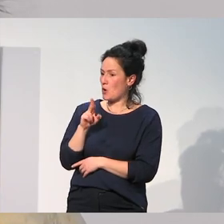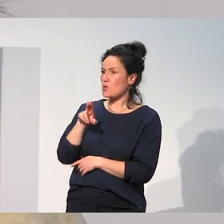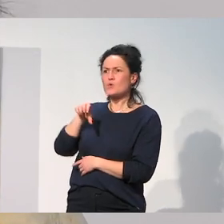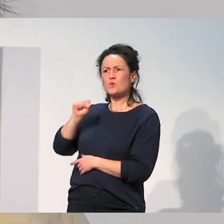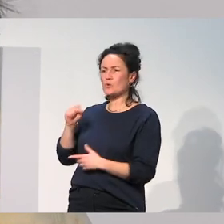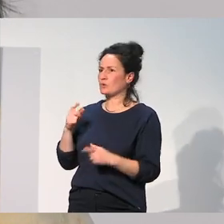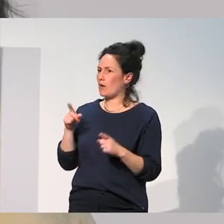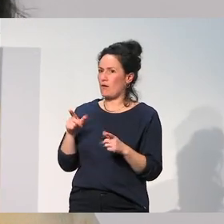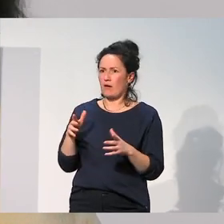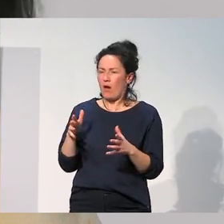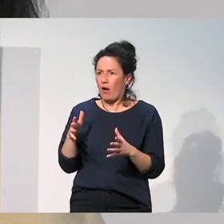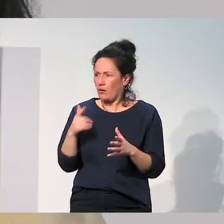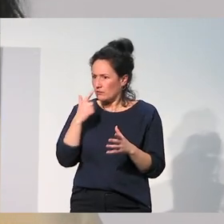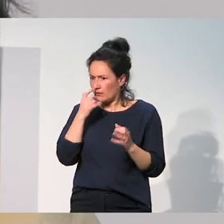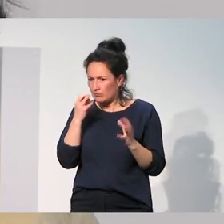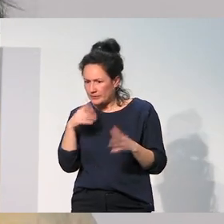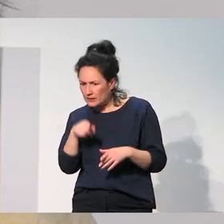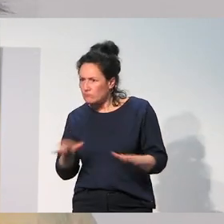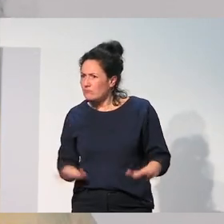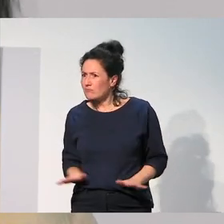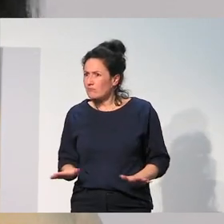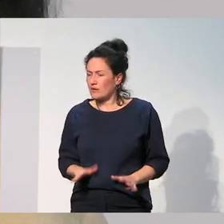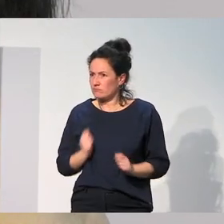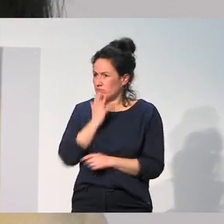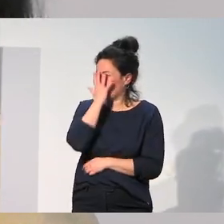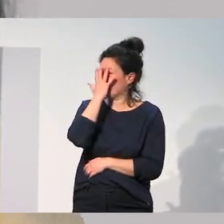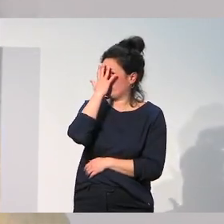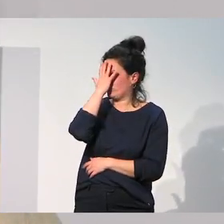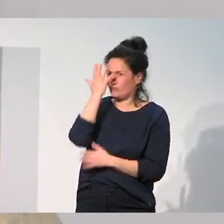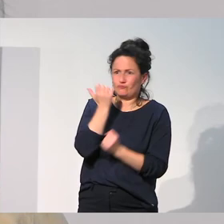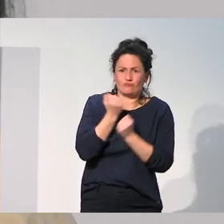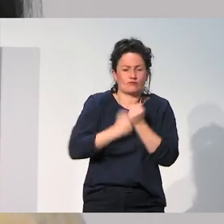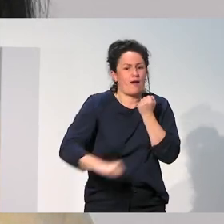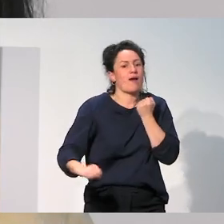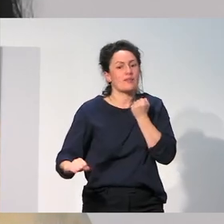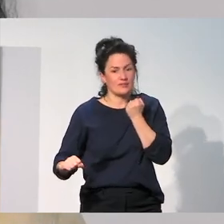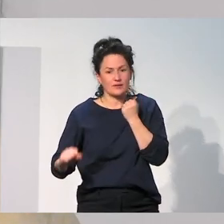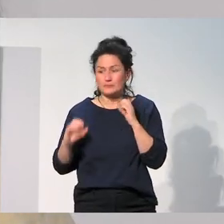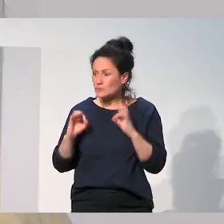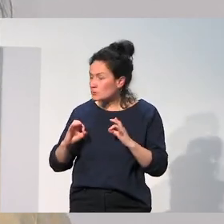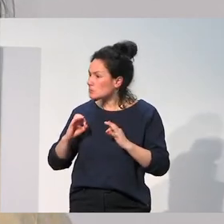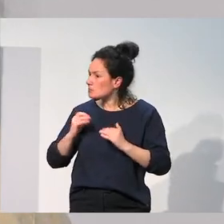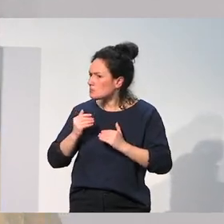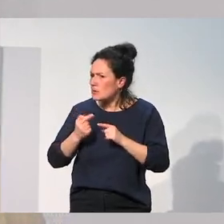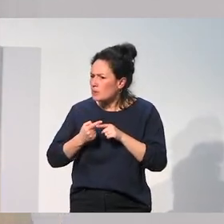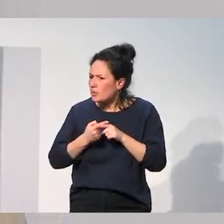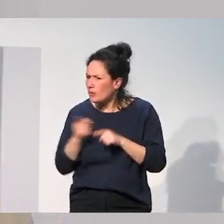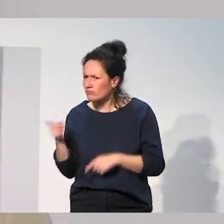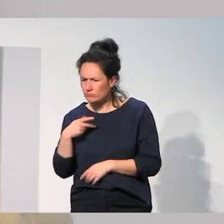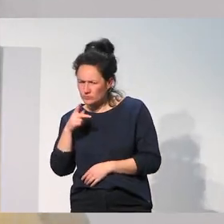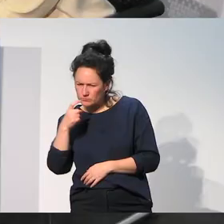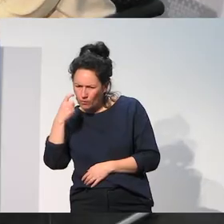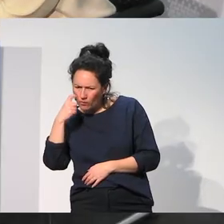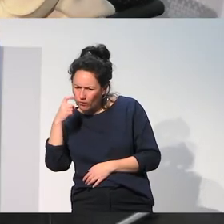l'impression de voir son pingouin rougir de honte ou de gêne. Et les jours d'après, il va l'observer,